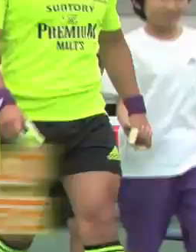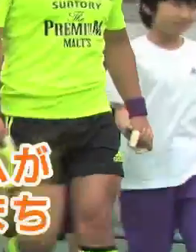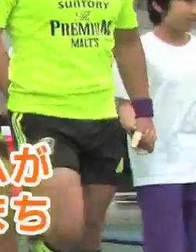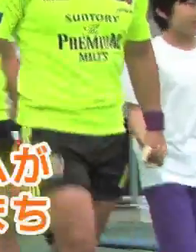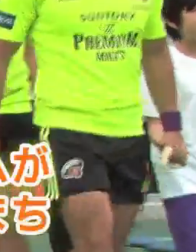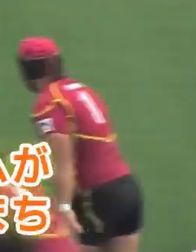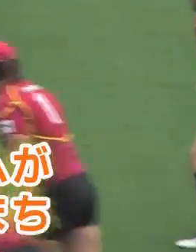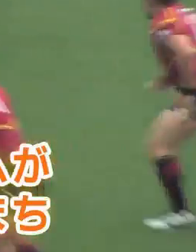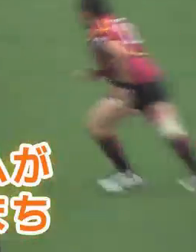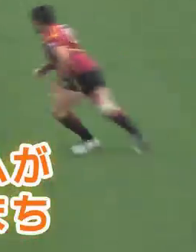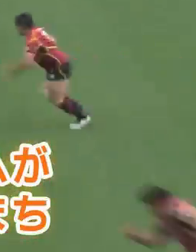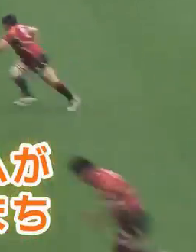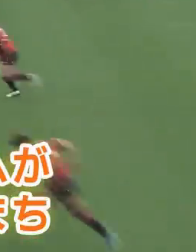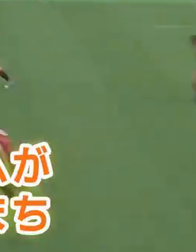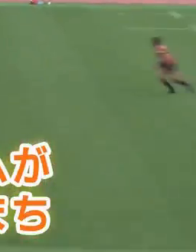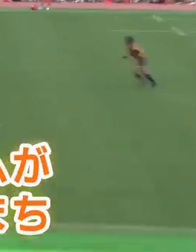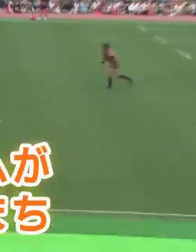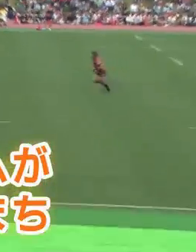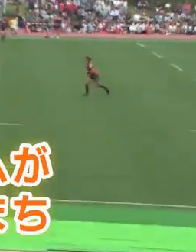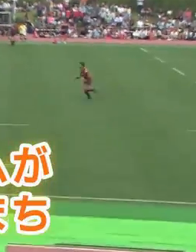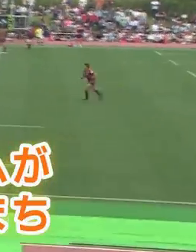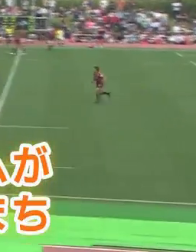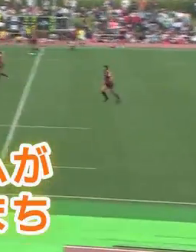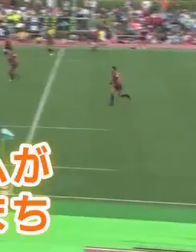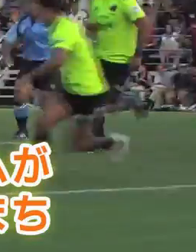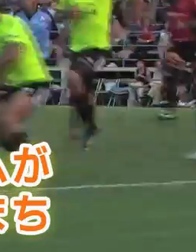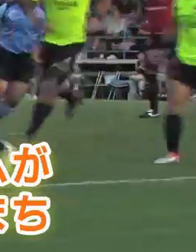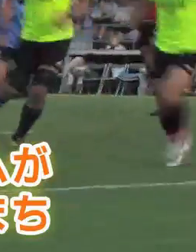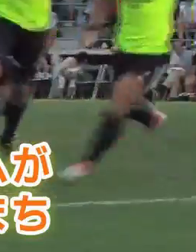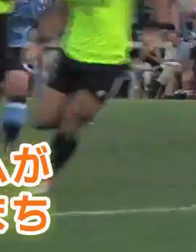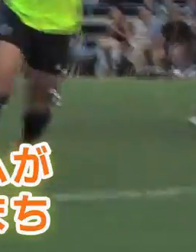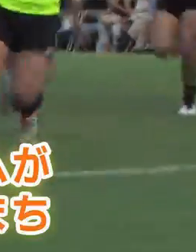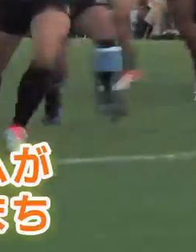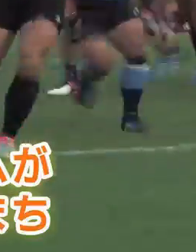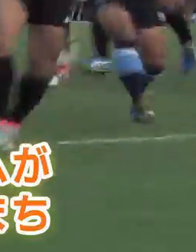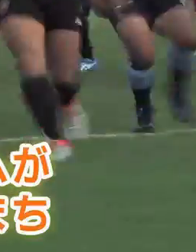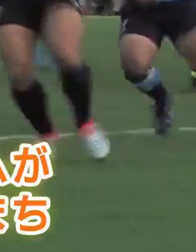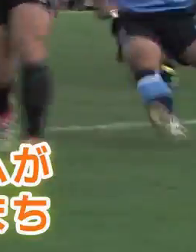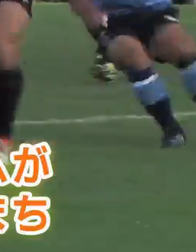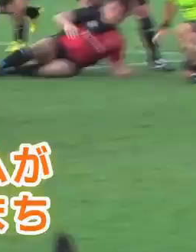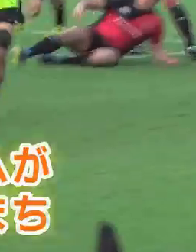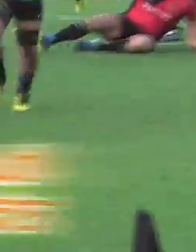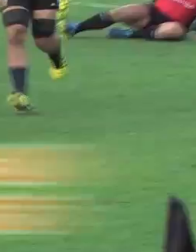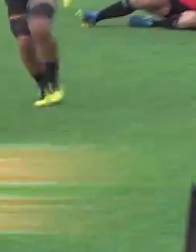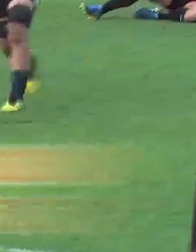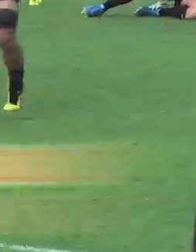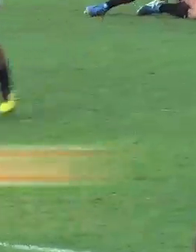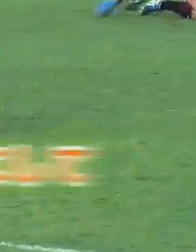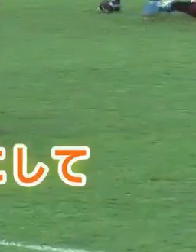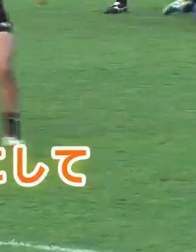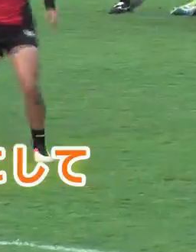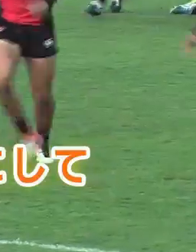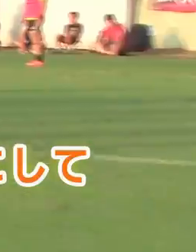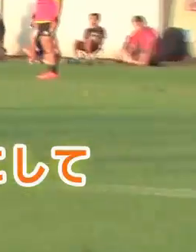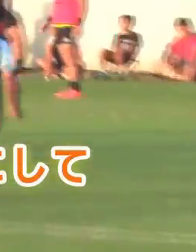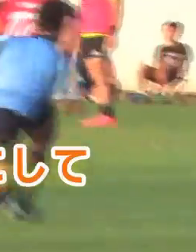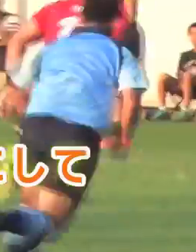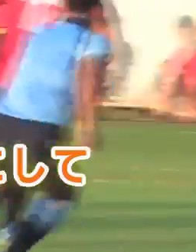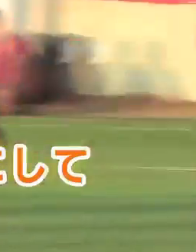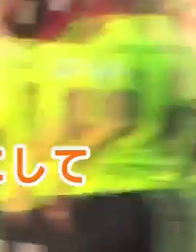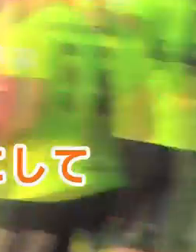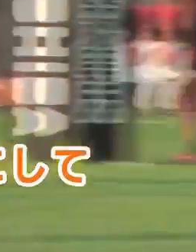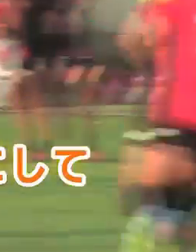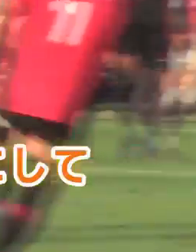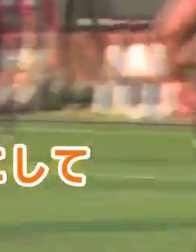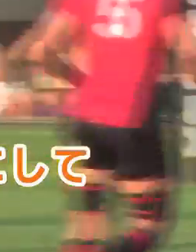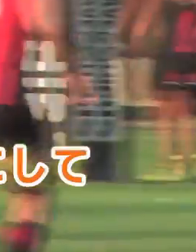府中は市内にトップリーグのチームが2つもある全国でも珍しい町だからこそ、ラ